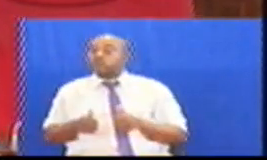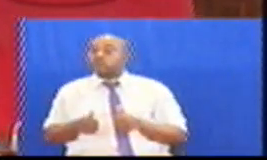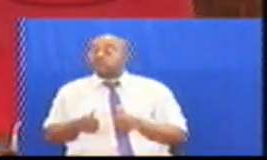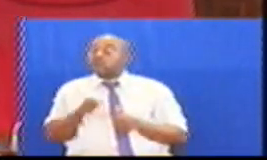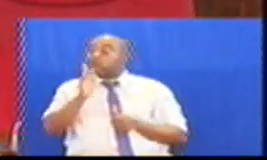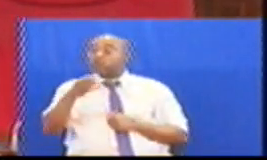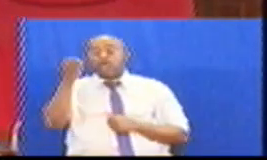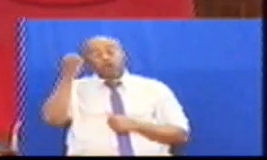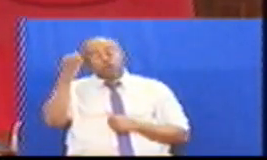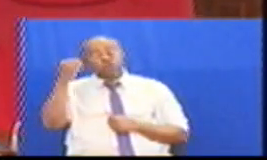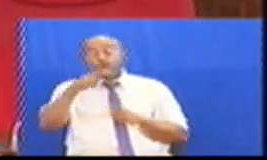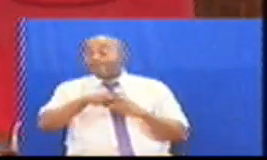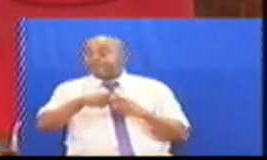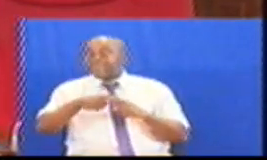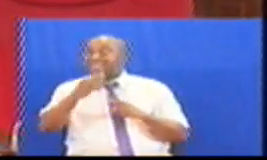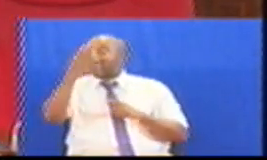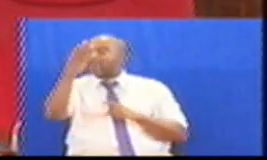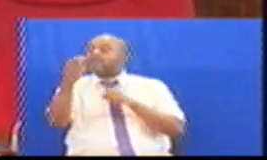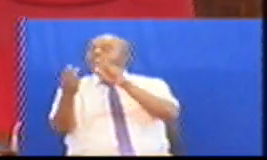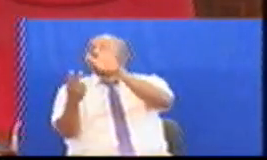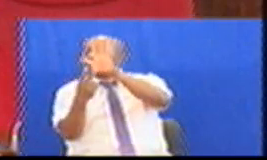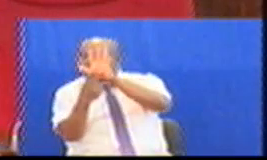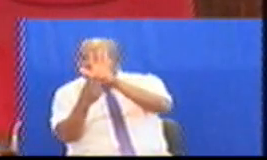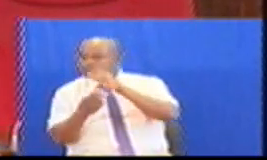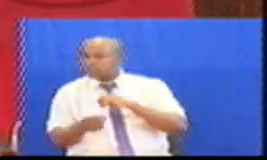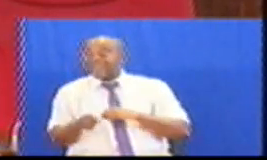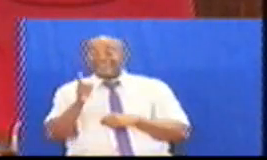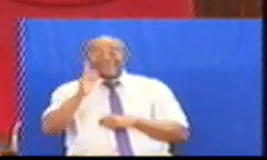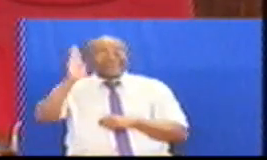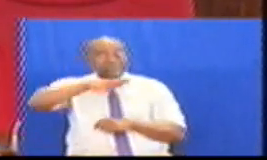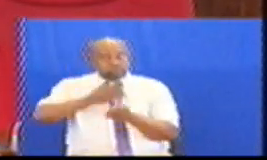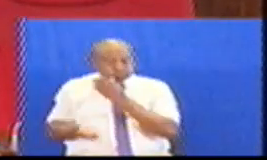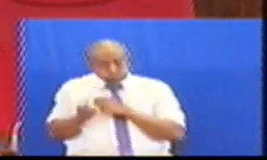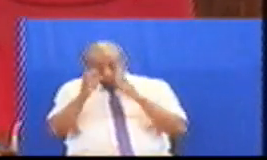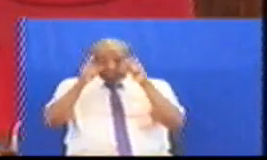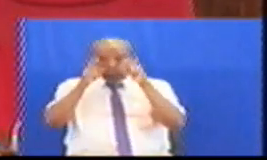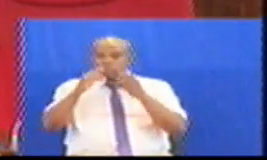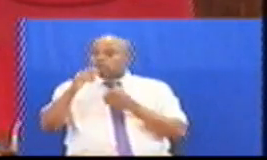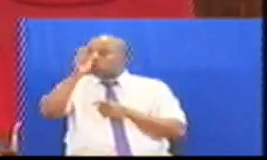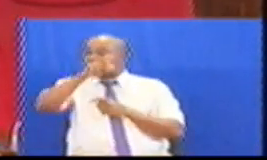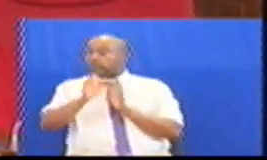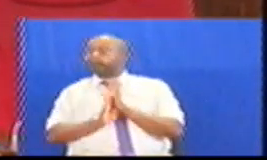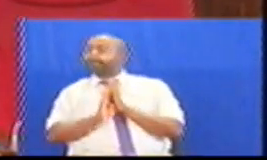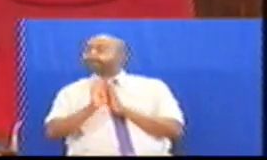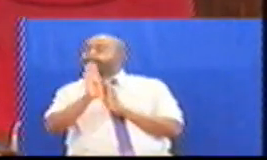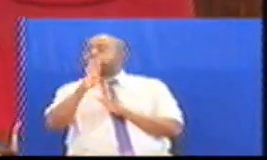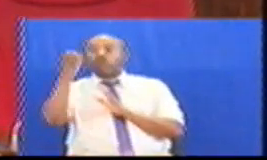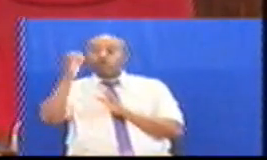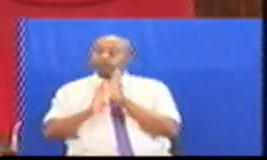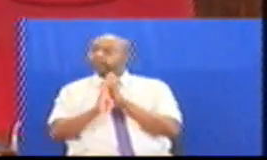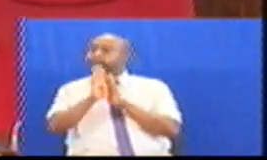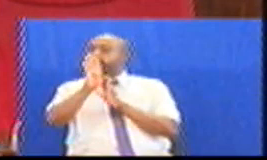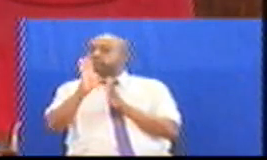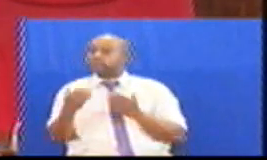kesi 147. Maana yake kila kukicha zinakuwa. Hebu fikirieni kesho